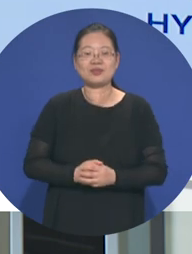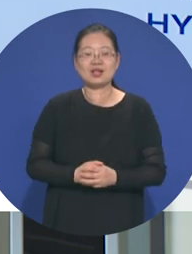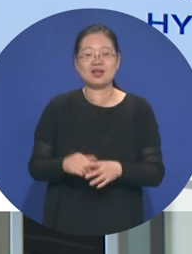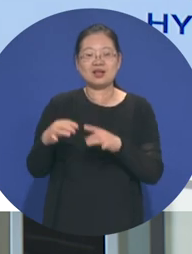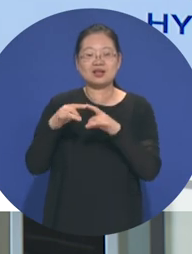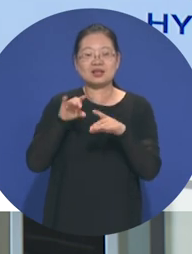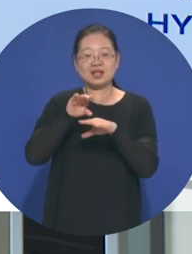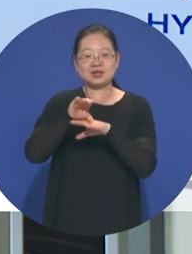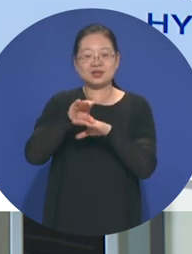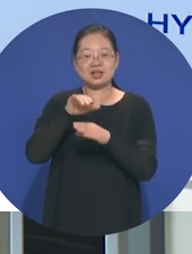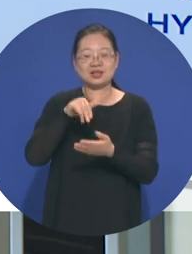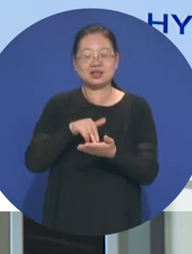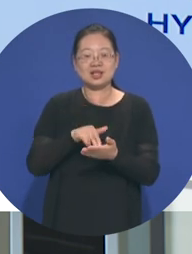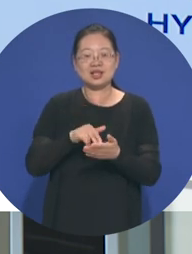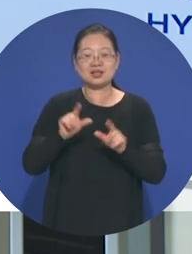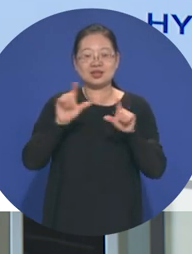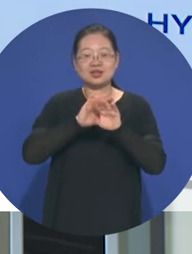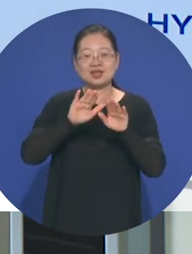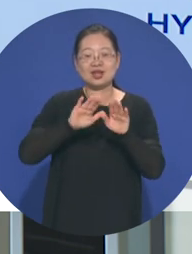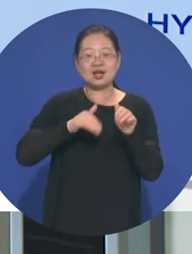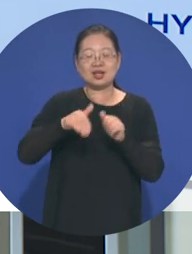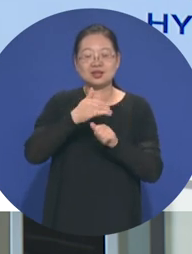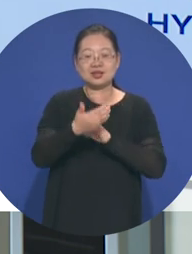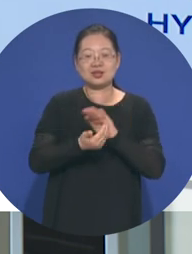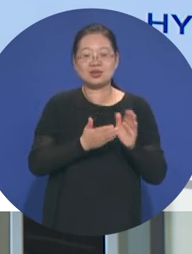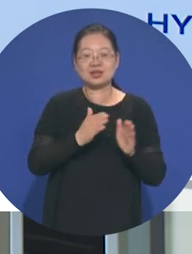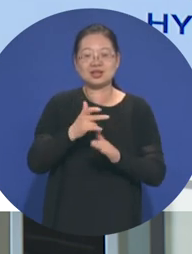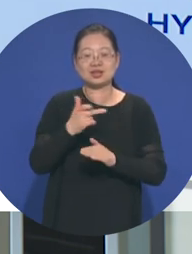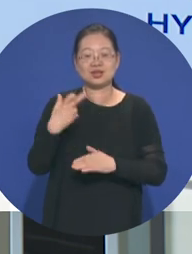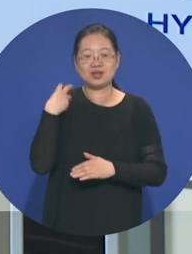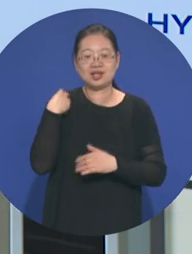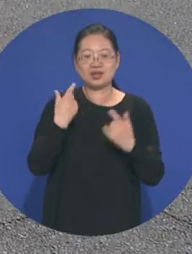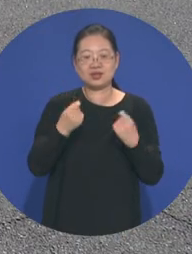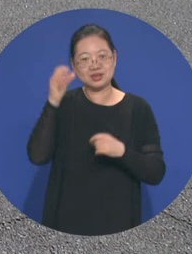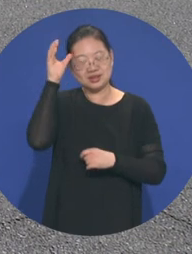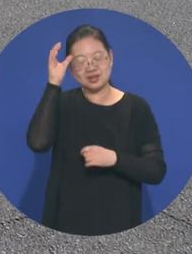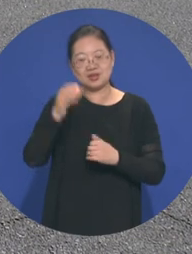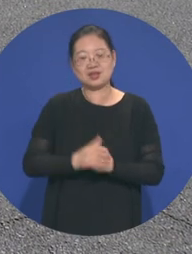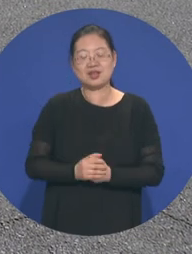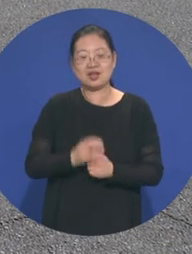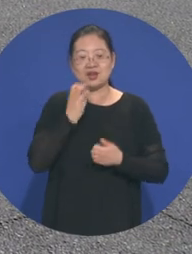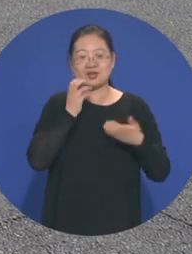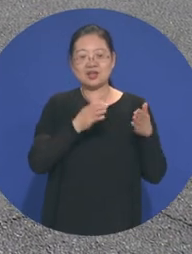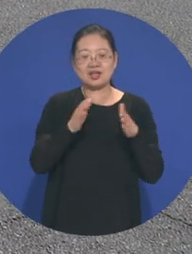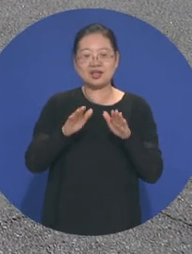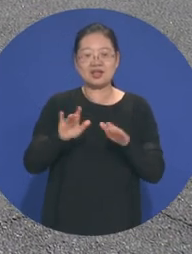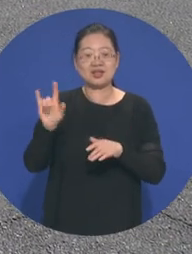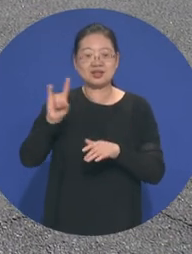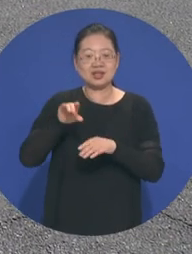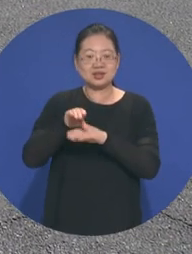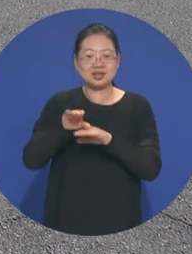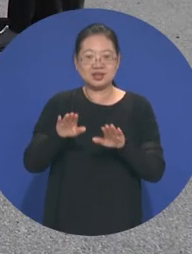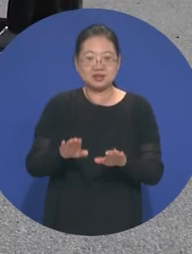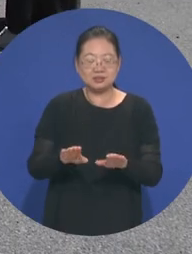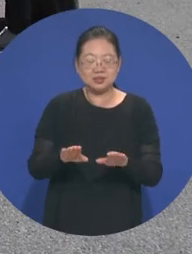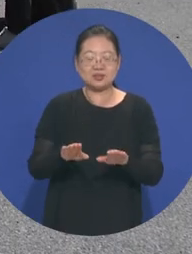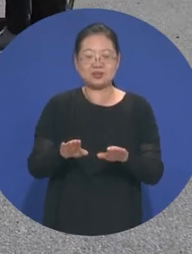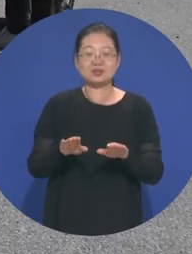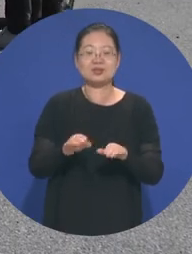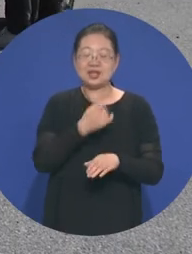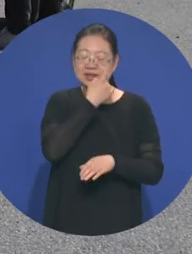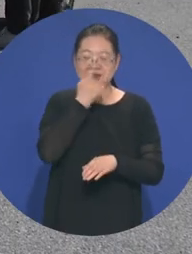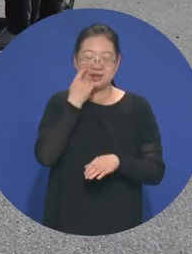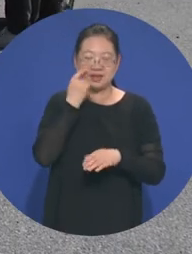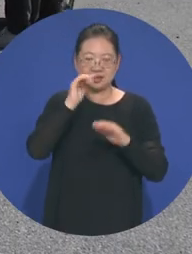전기 자동차로서 기후환경 대비에도 큰 역할을 할 것으로 기대하고 있습니다. 경기도와 현대자동차는 이번 실증을 통해